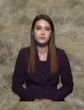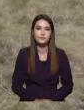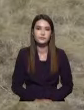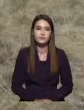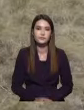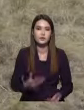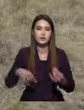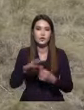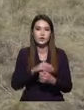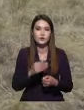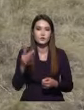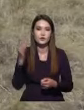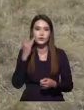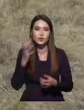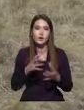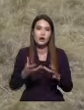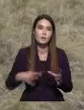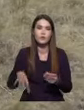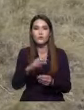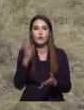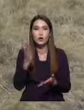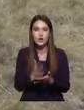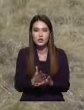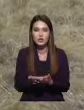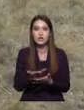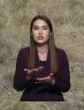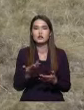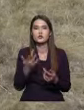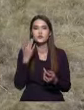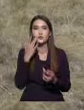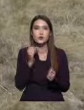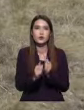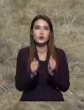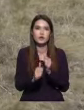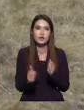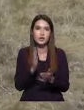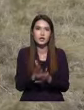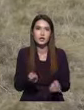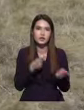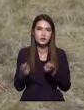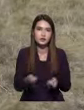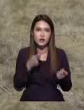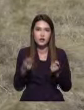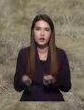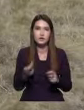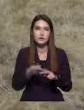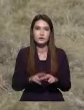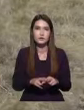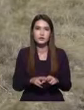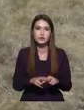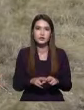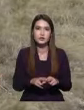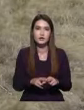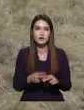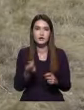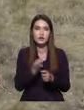көмегі, жана отын судан көмірі бар, нөменесі бар, жігіттердің жана 4-5 семян жалыз мені қанығы емес. Жалпы көмегі несі. Қысқасын айтқан